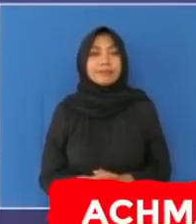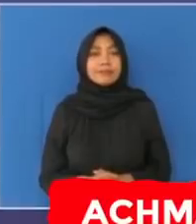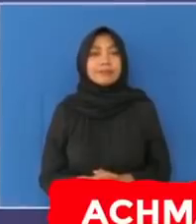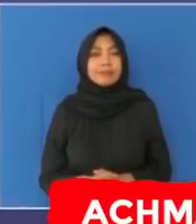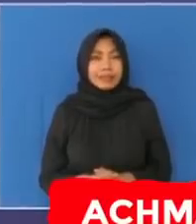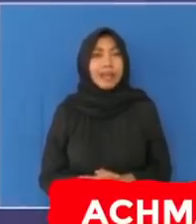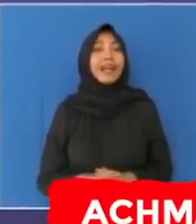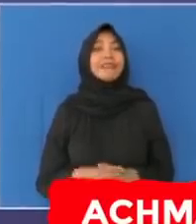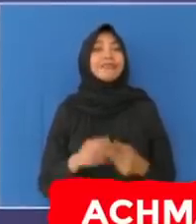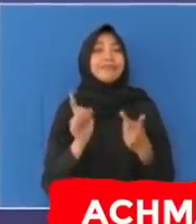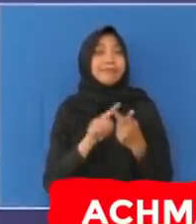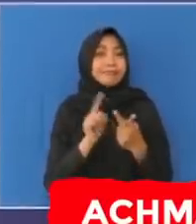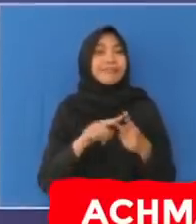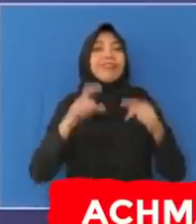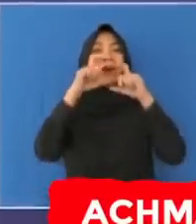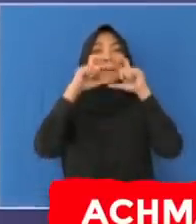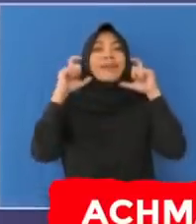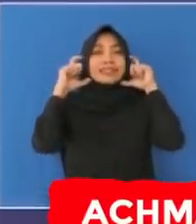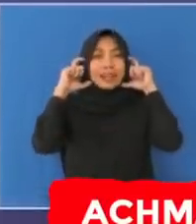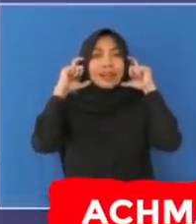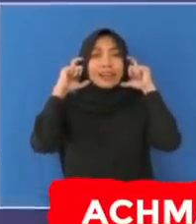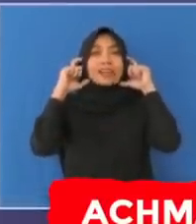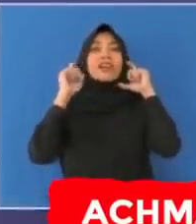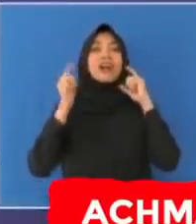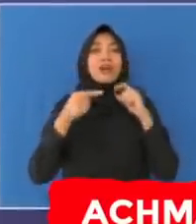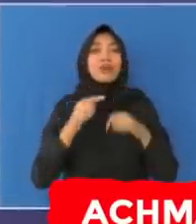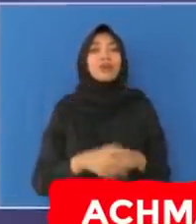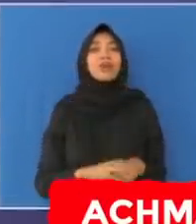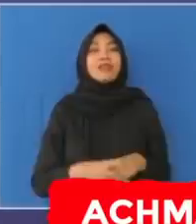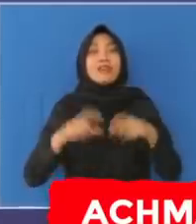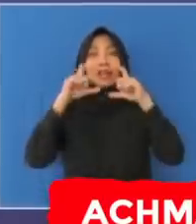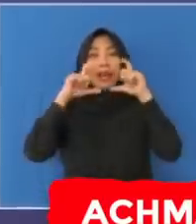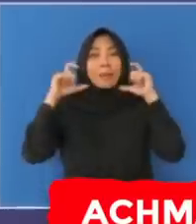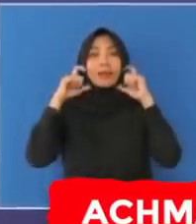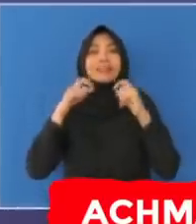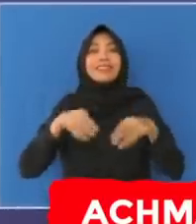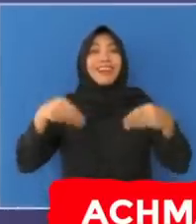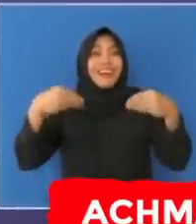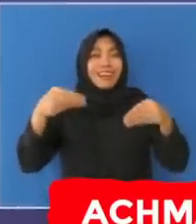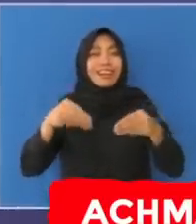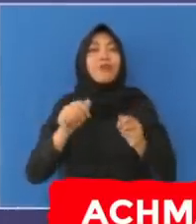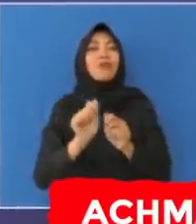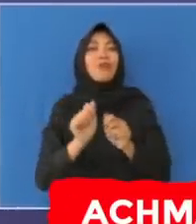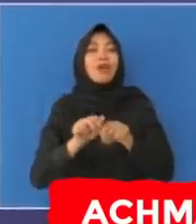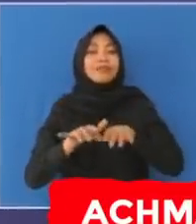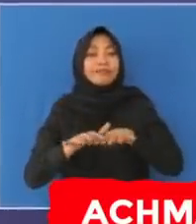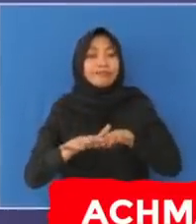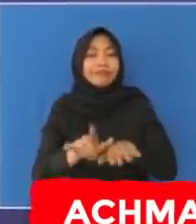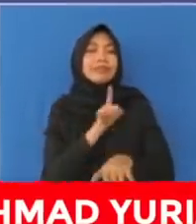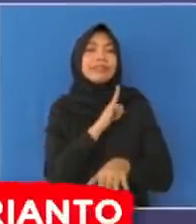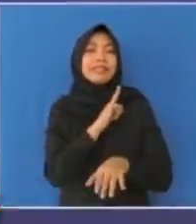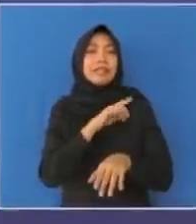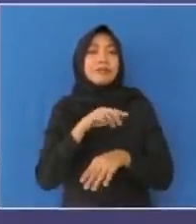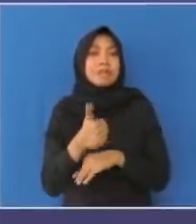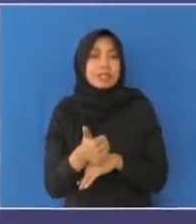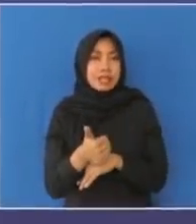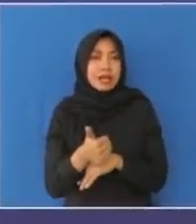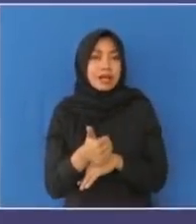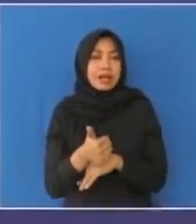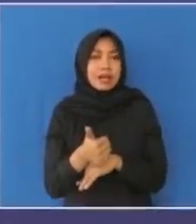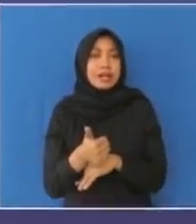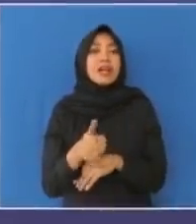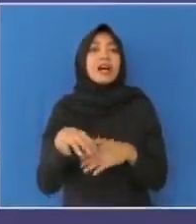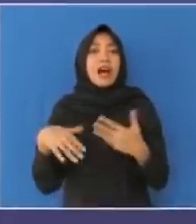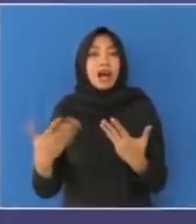pakai masker masker kain bisa dibuat sendiri bisa dilakukan dengan